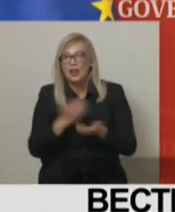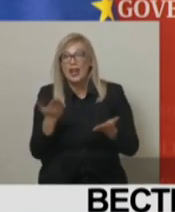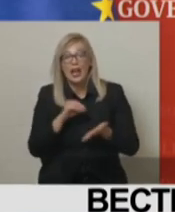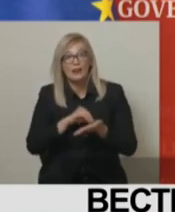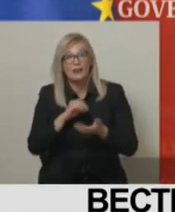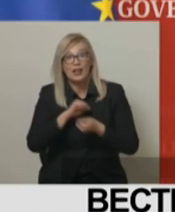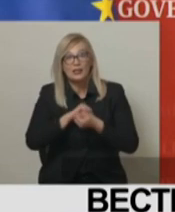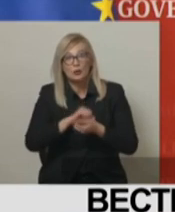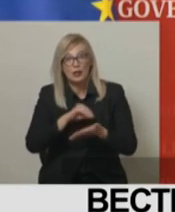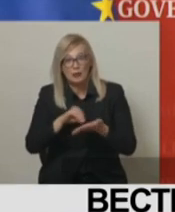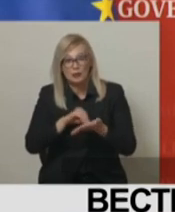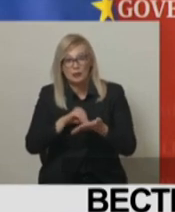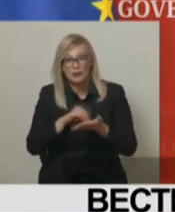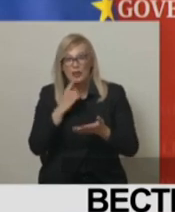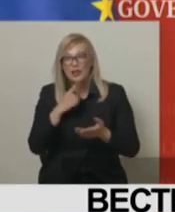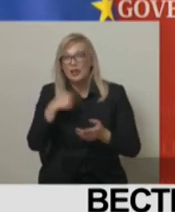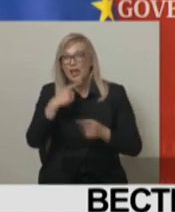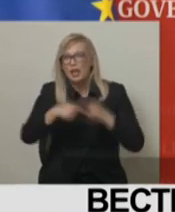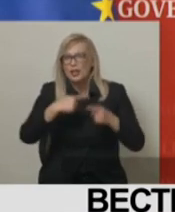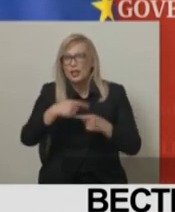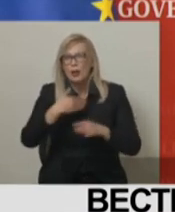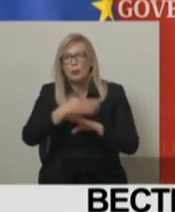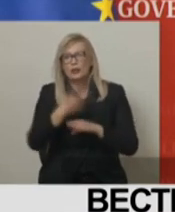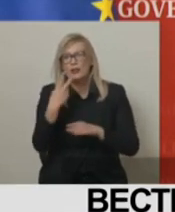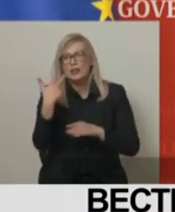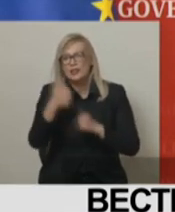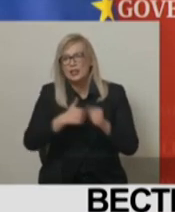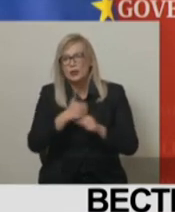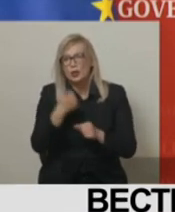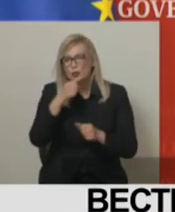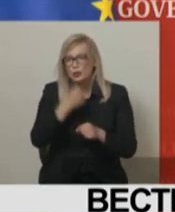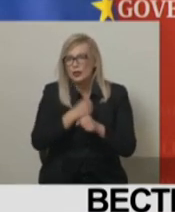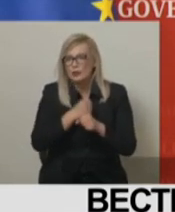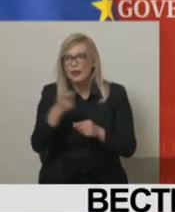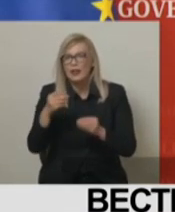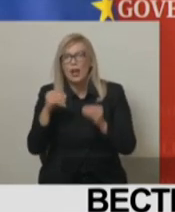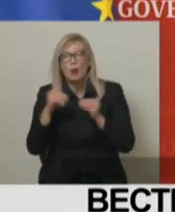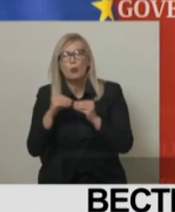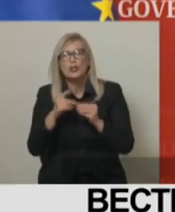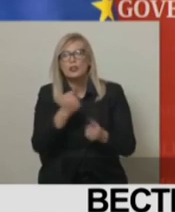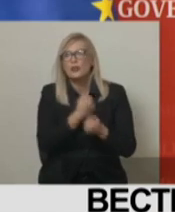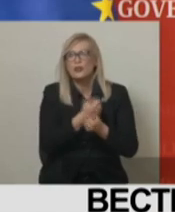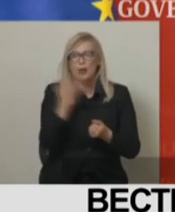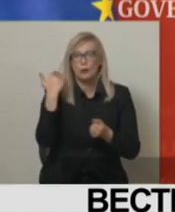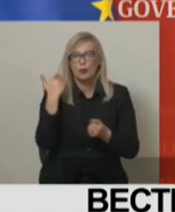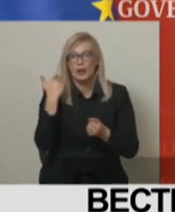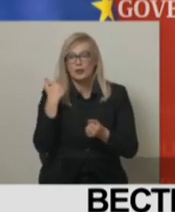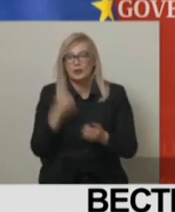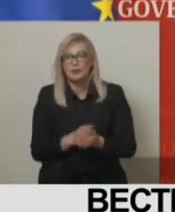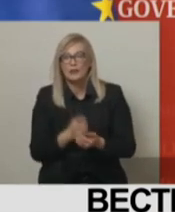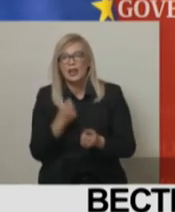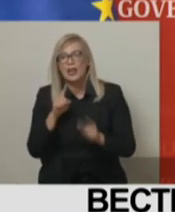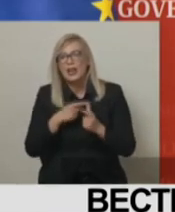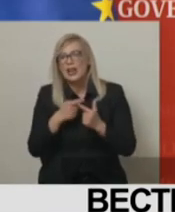испишува. Ке кажат генерации после 20-30 години што направиле Борисов и Заев во тоа време, или не знам,